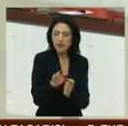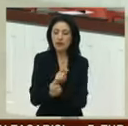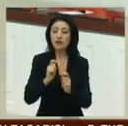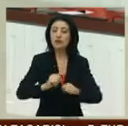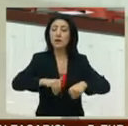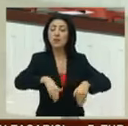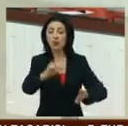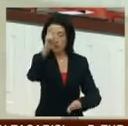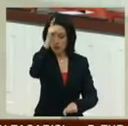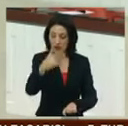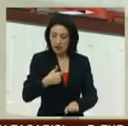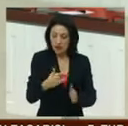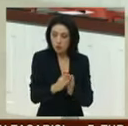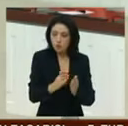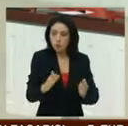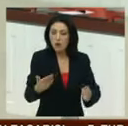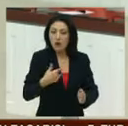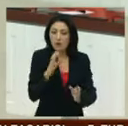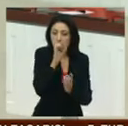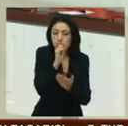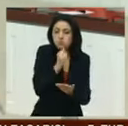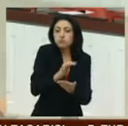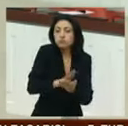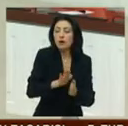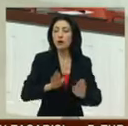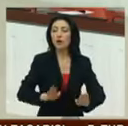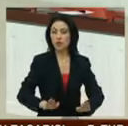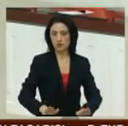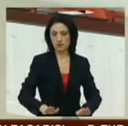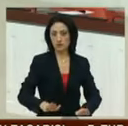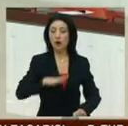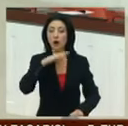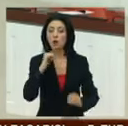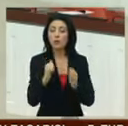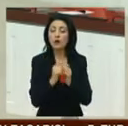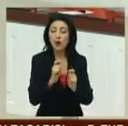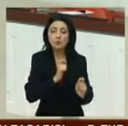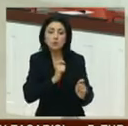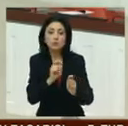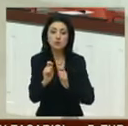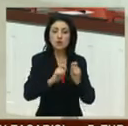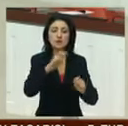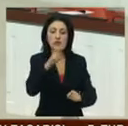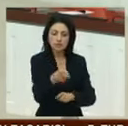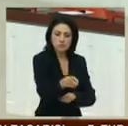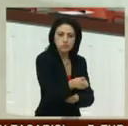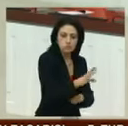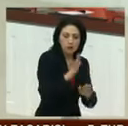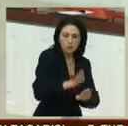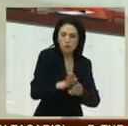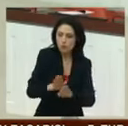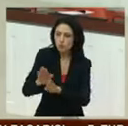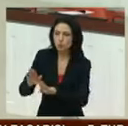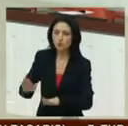Türkiye kendi gelişmesini kendisi tıkıyor. AB ile müzakerelerde 8 faslı tıkayan